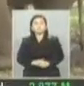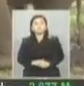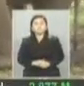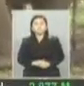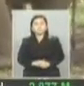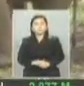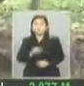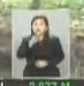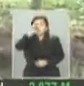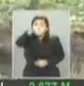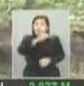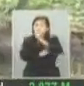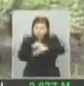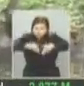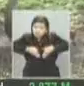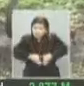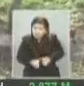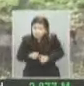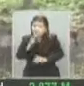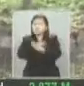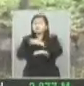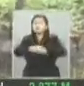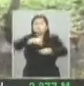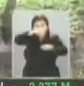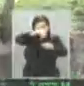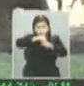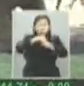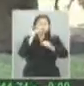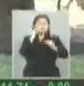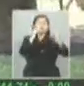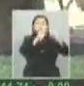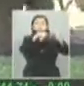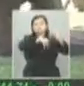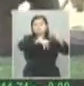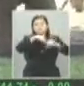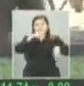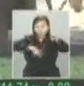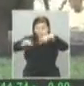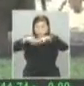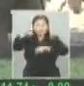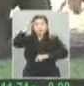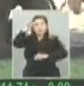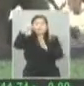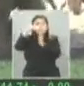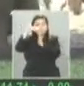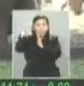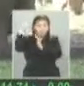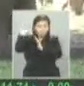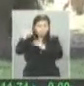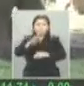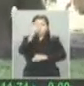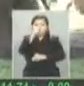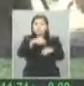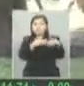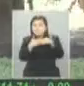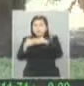ช้างเชือกนี้พิการมาตั้งแต่เกิดและต้องเข้ามาอยู่ในศูนย์บริบาลช้างปางละอำเภอเงาจังหวัดลำปางหลังเจ้าของนำไปชักลากไม้ใน